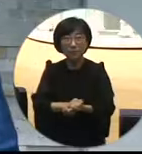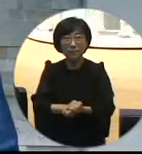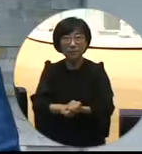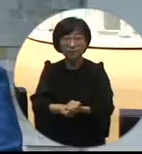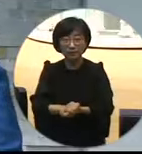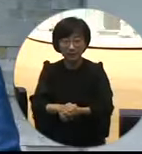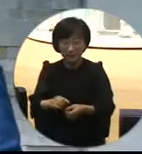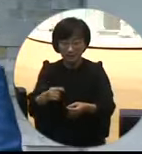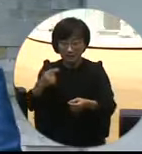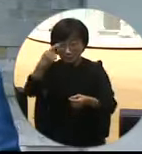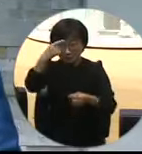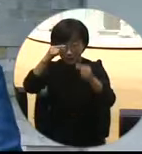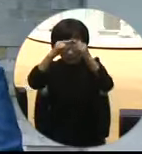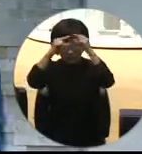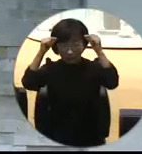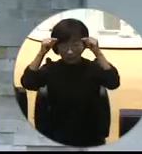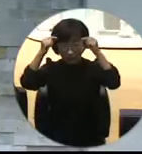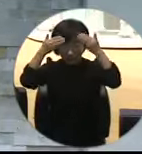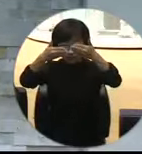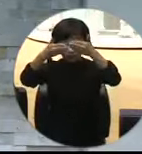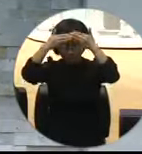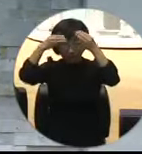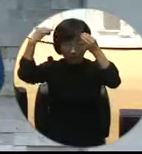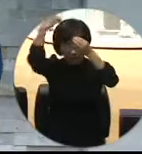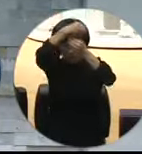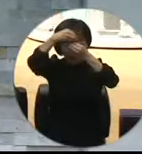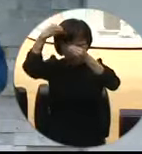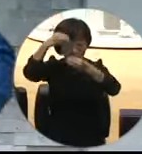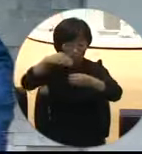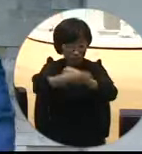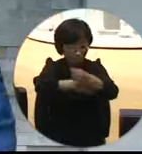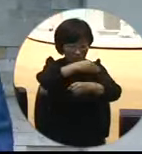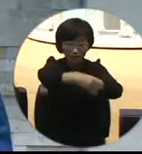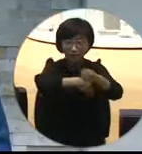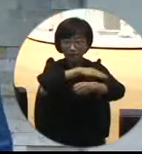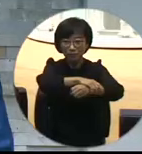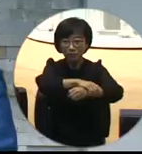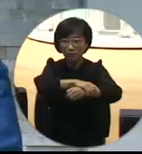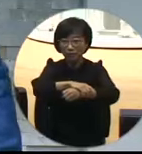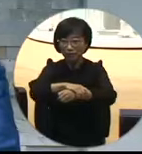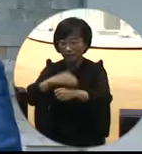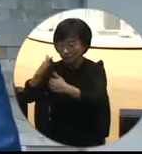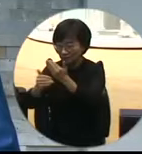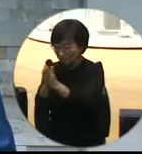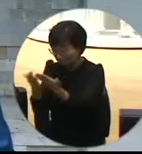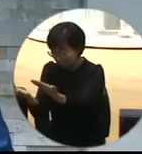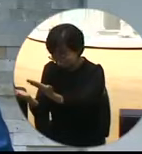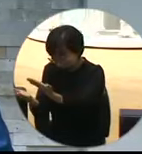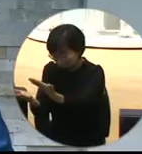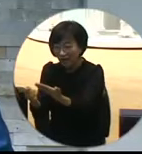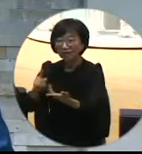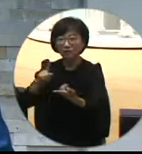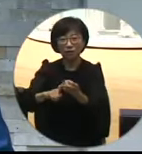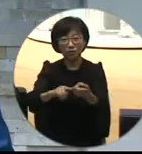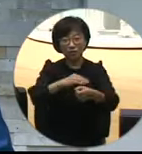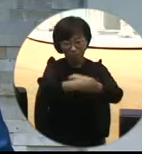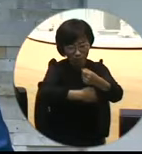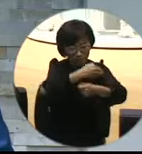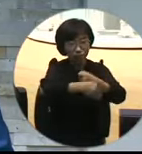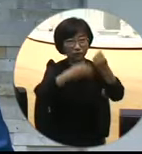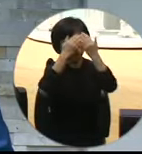이마에 지금도 붙이가 줄줄 가죽으로 감아가 손을 붙이가 막 이러고 있어요. 그 똑똑한 사람들이 그 바보 짓을 하고 있어요.